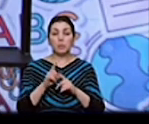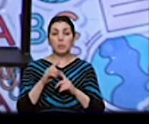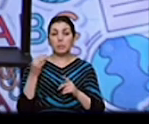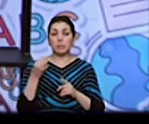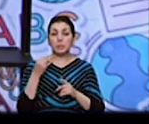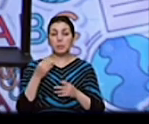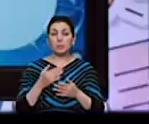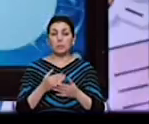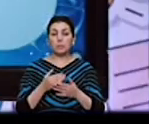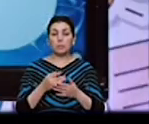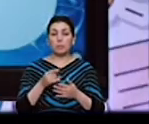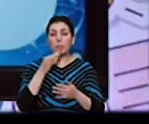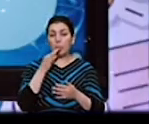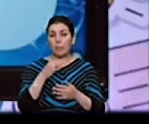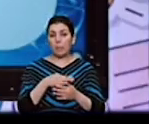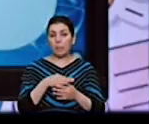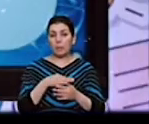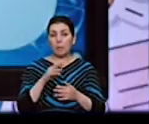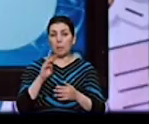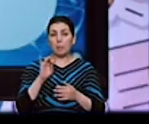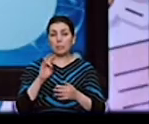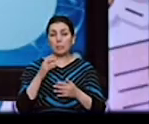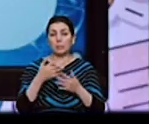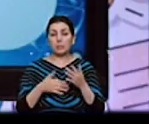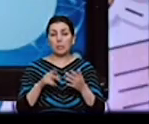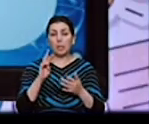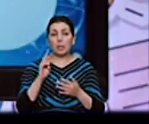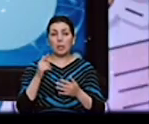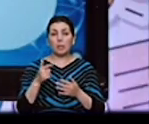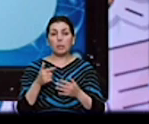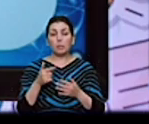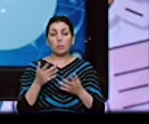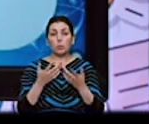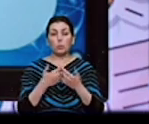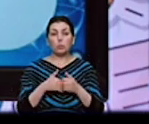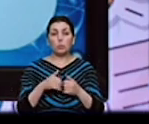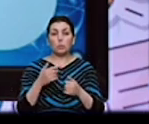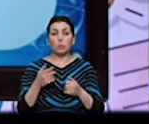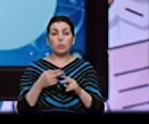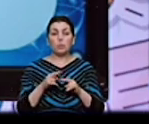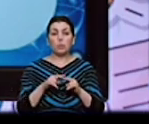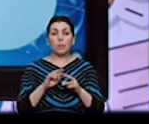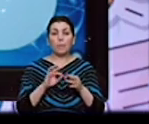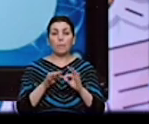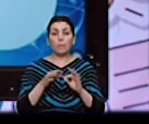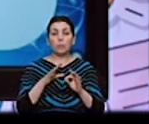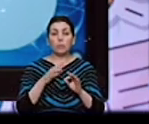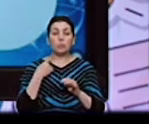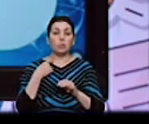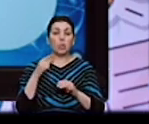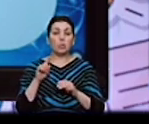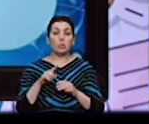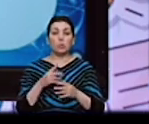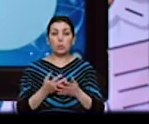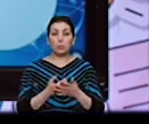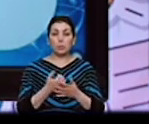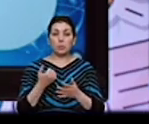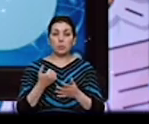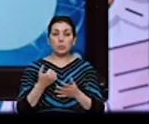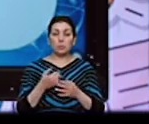bundan-da qiziqroq. Aytingchi, matndan kilogram o'lchov birligi bilan ifodalangan sonlarni